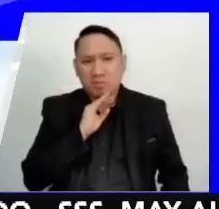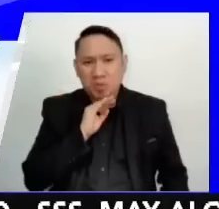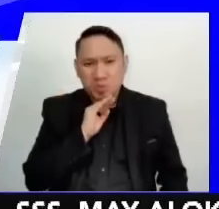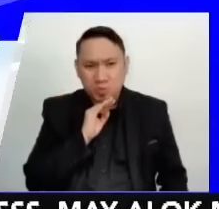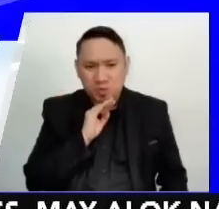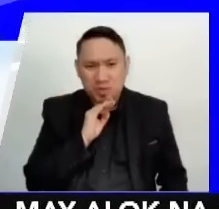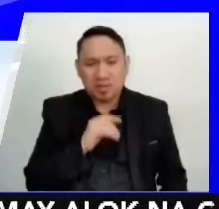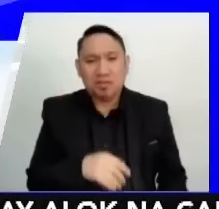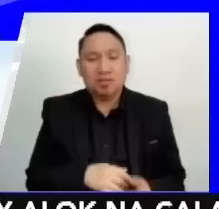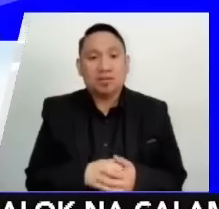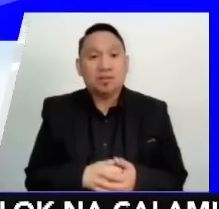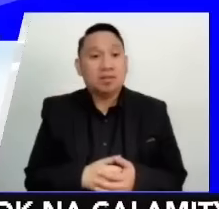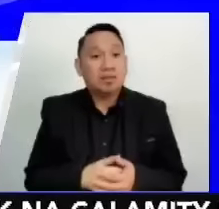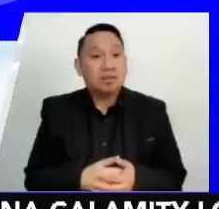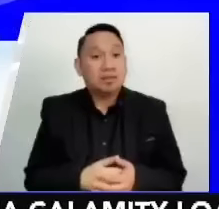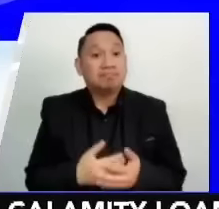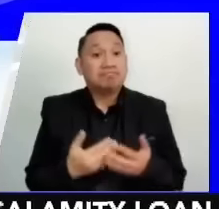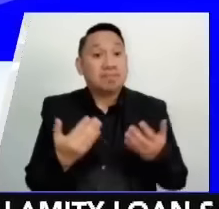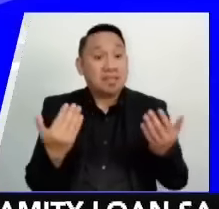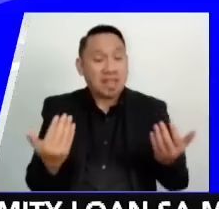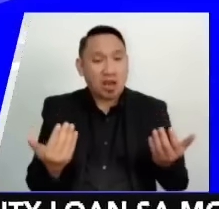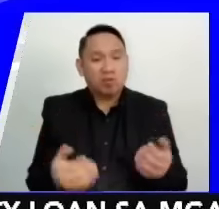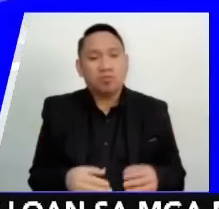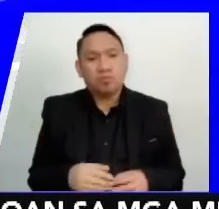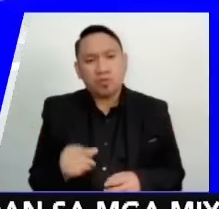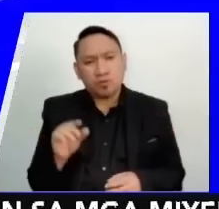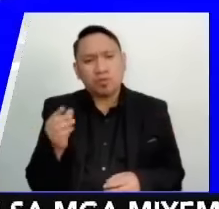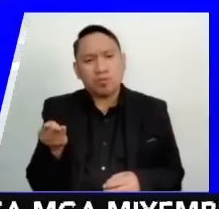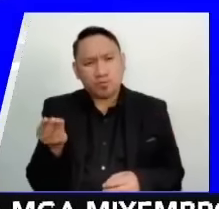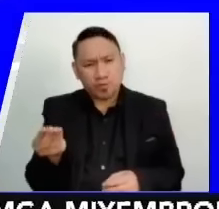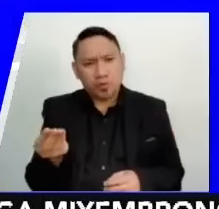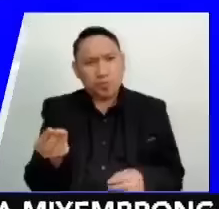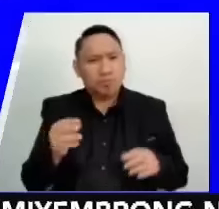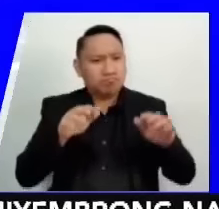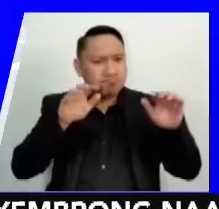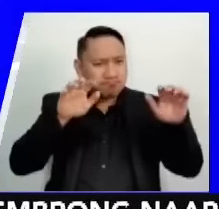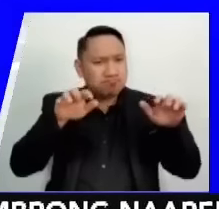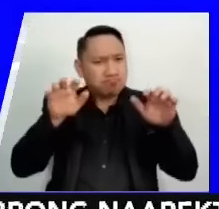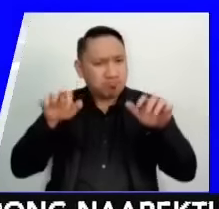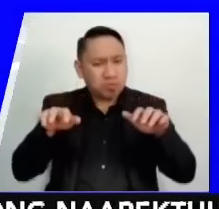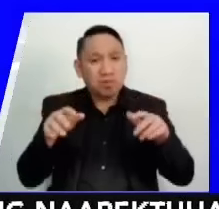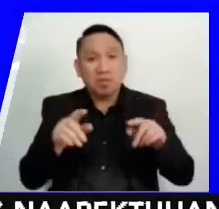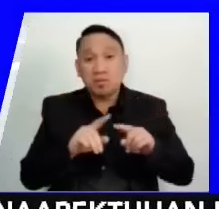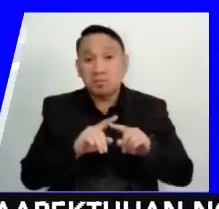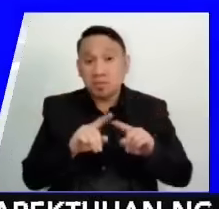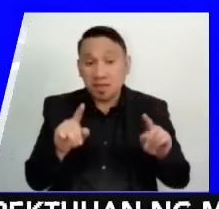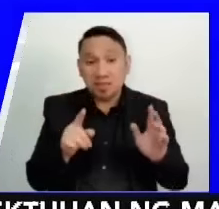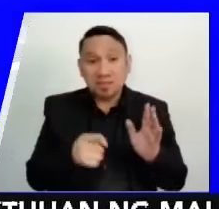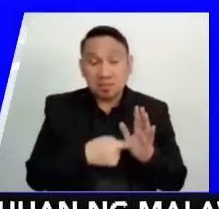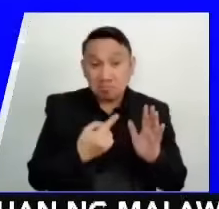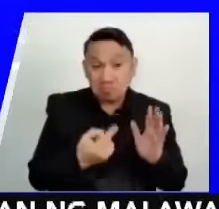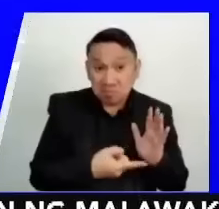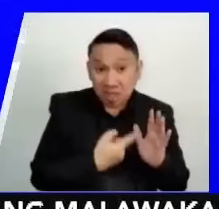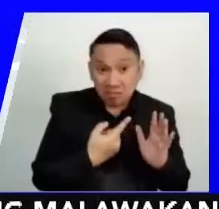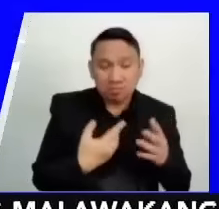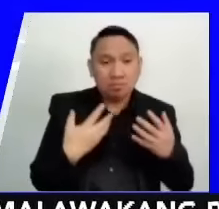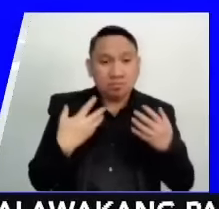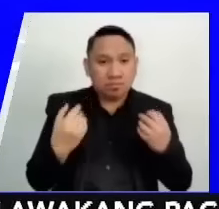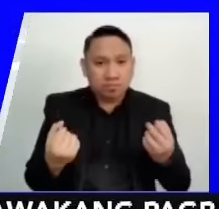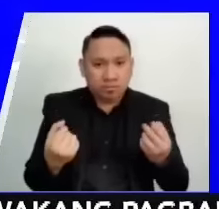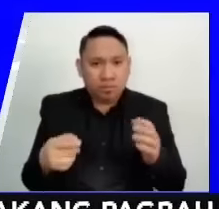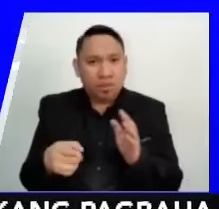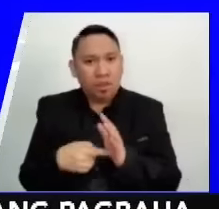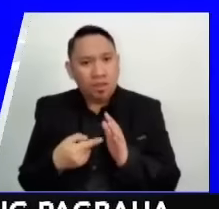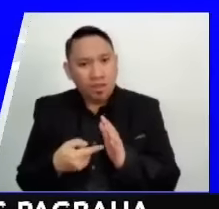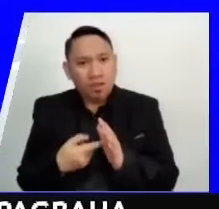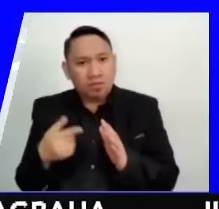panahon, panakanak ang ulan na lang yung nararanasan natin dito. Pero minsan, malakas. Minsan, mahina lang. At